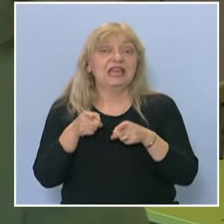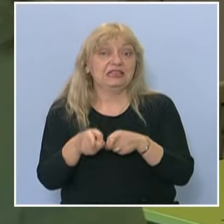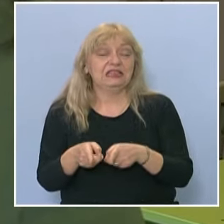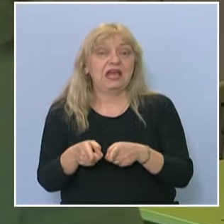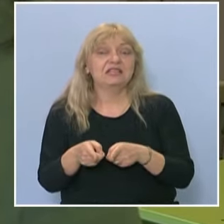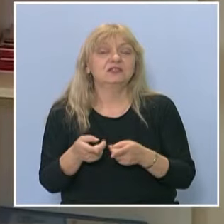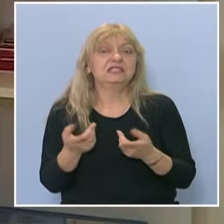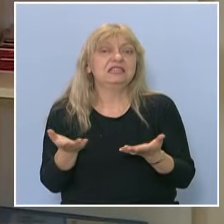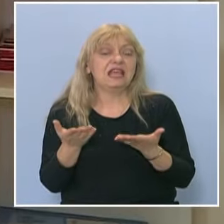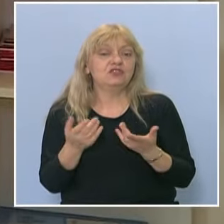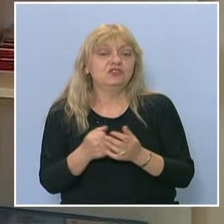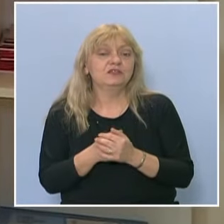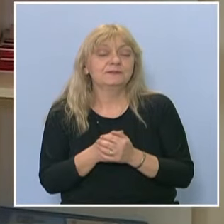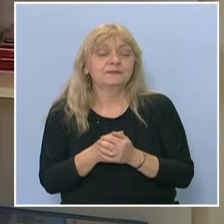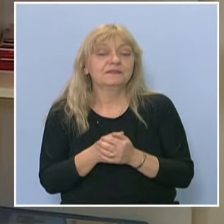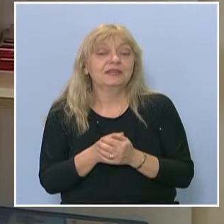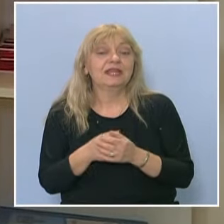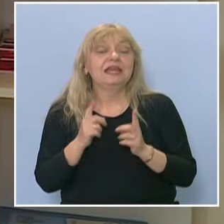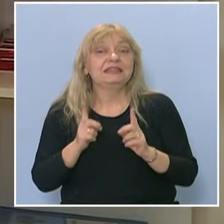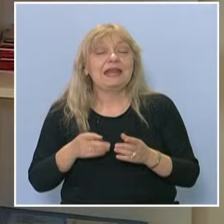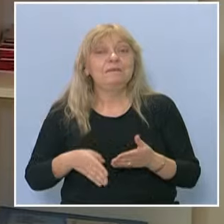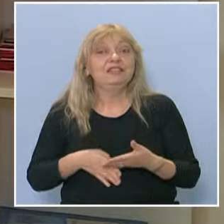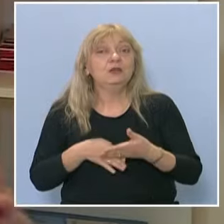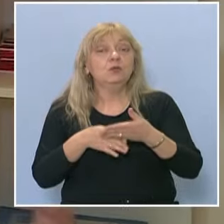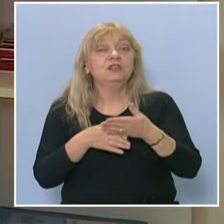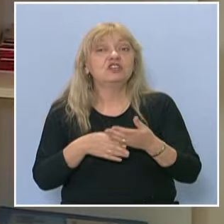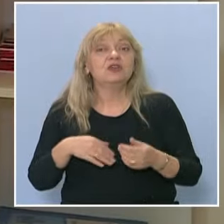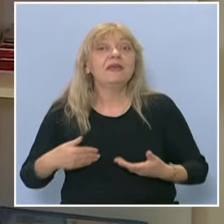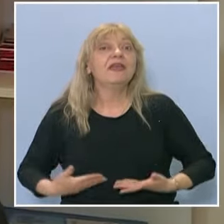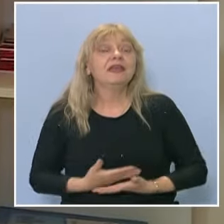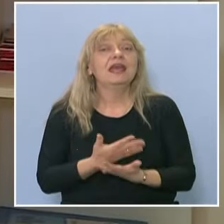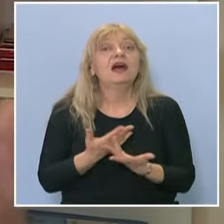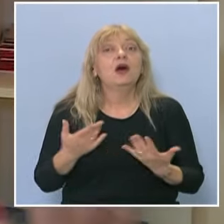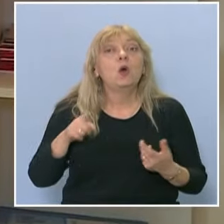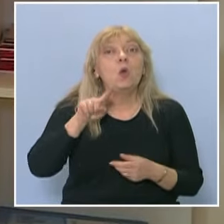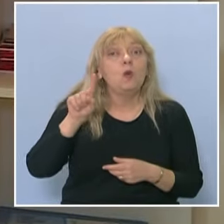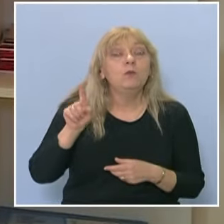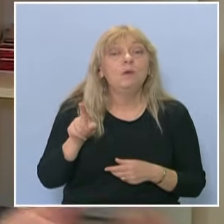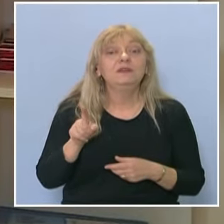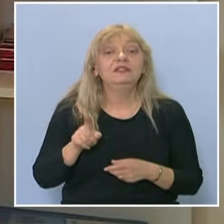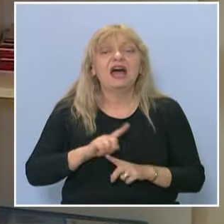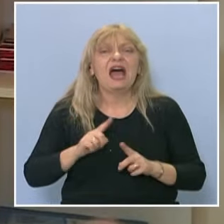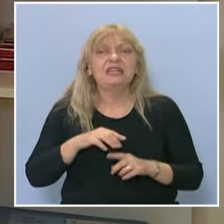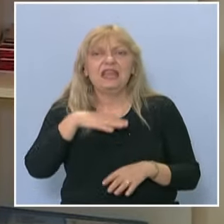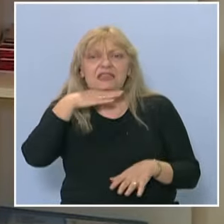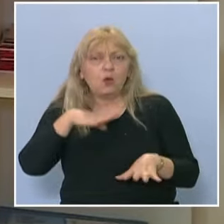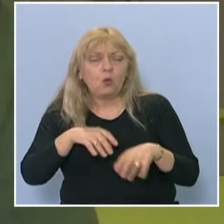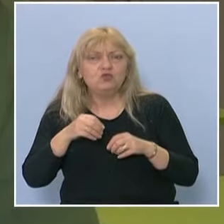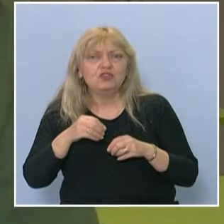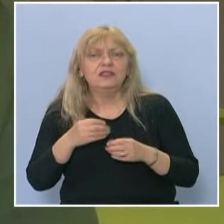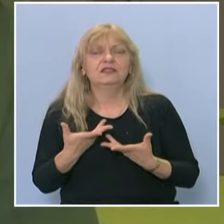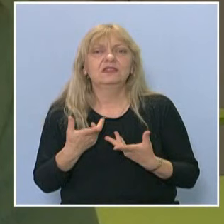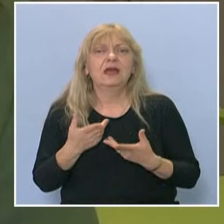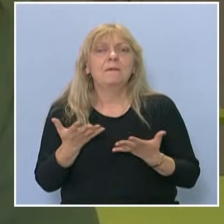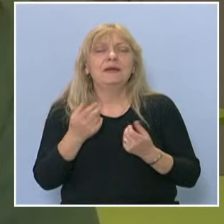този инструментариум. Че трябва да ги поддържаме любопитни, а не да ги караме да наизостяват, нали, разни неща.